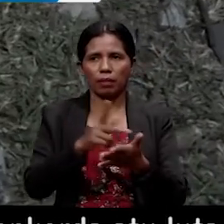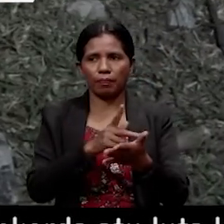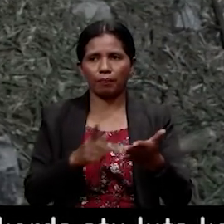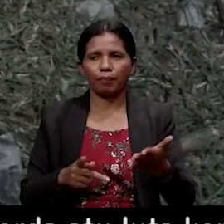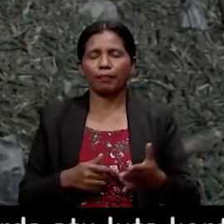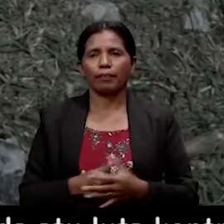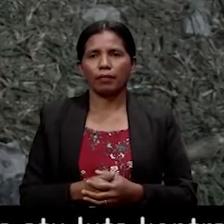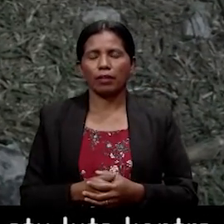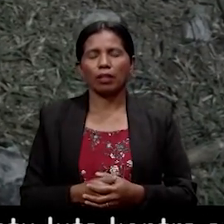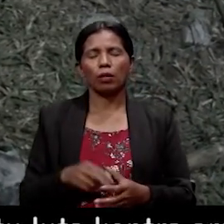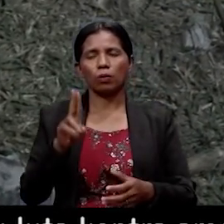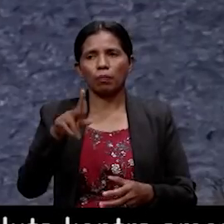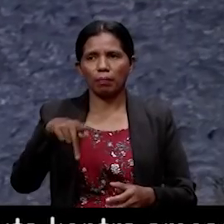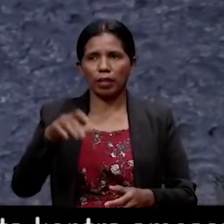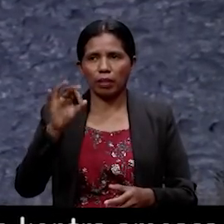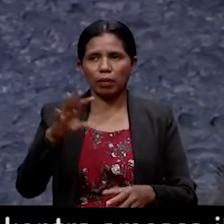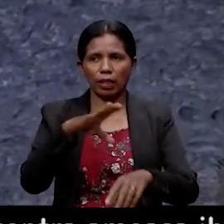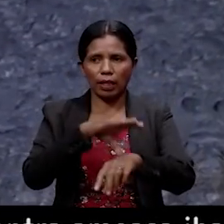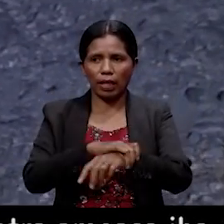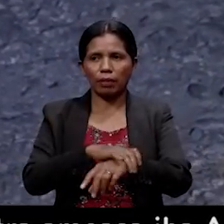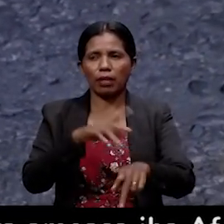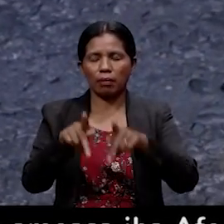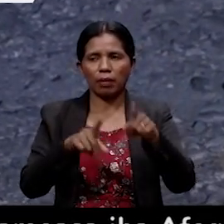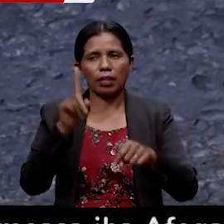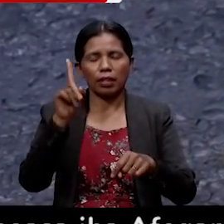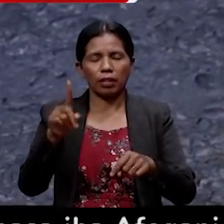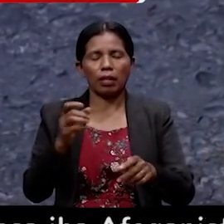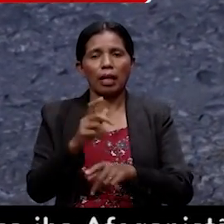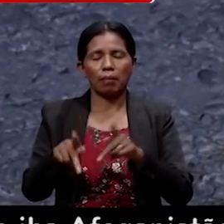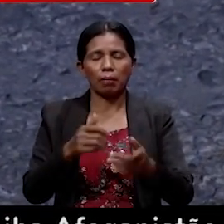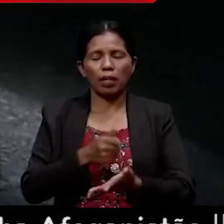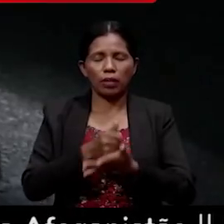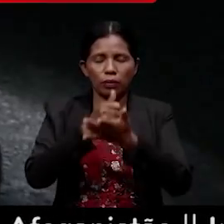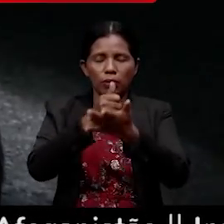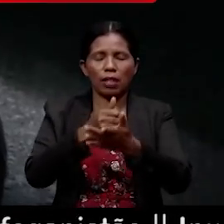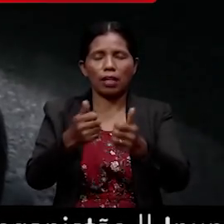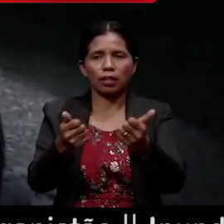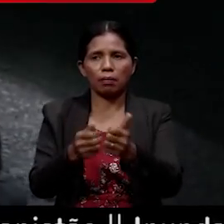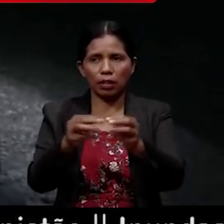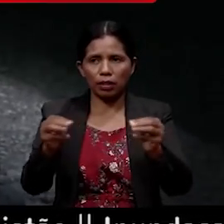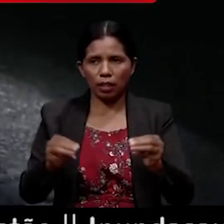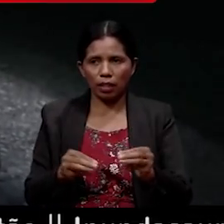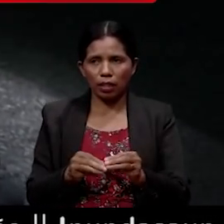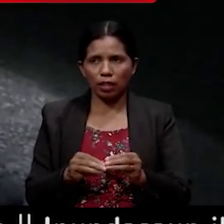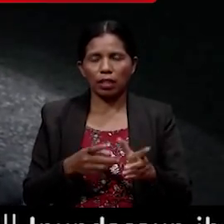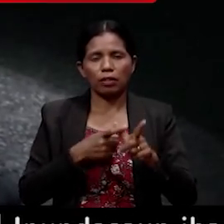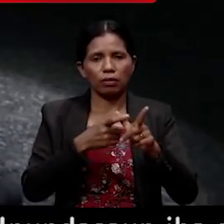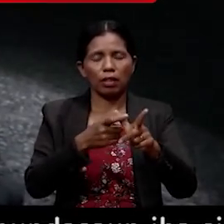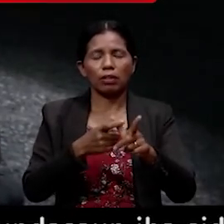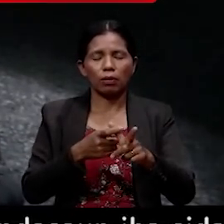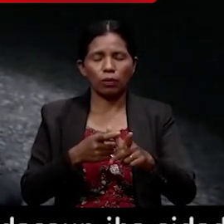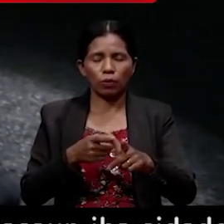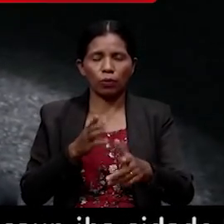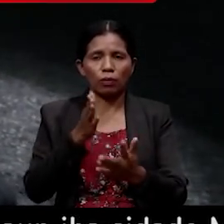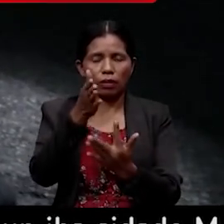Antes ne UPM kaptura ona sidadaung ida nomos fasilitador ba grupu arte marsial sira atau hakat ilegal ba Indonesia. UPM